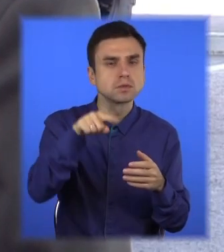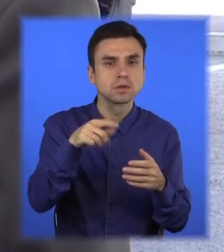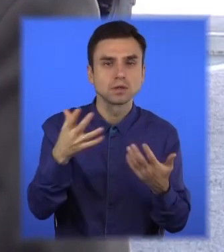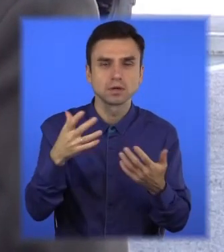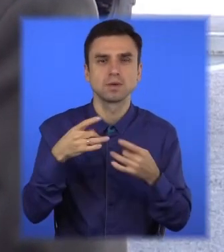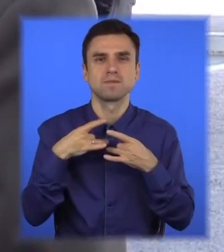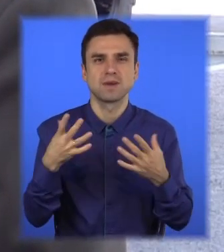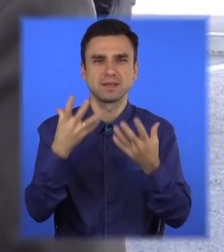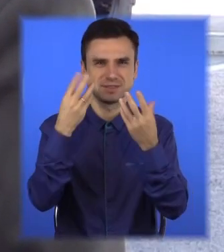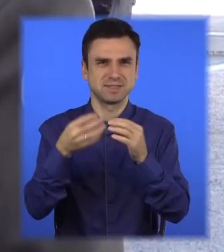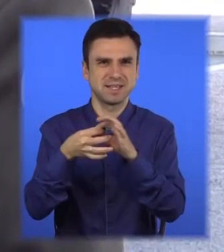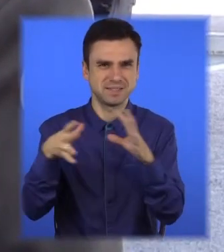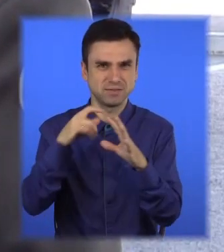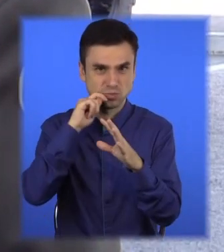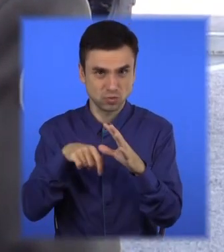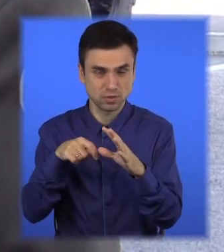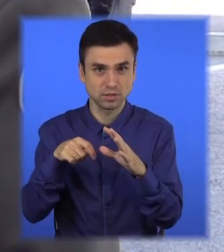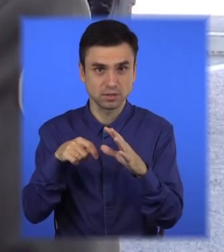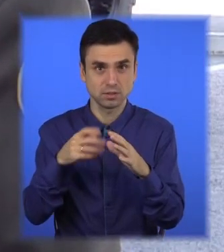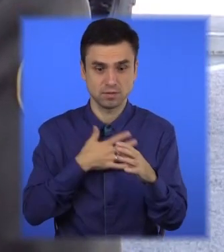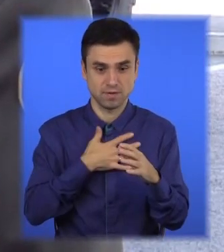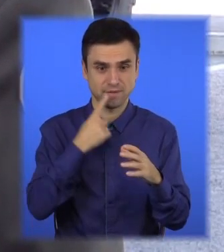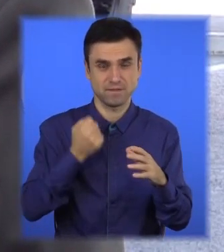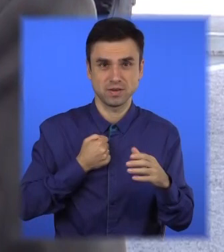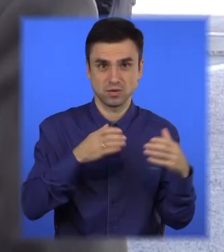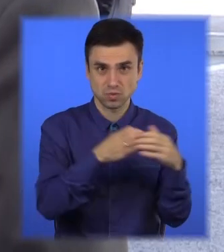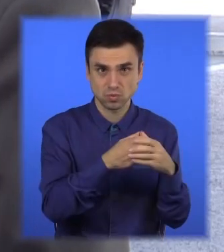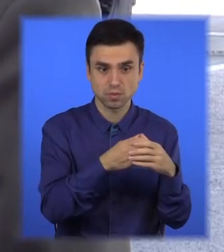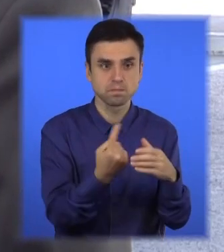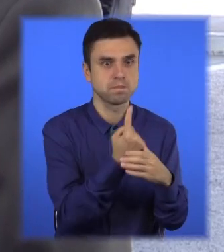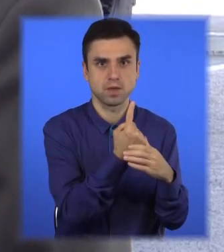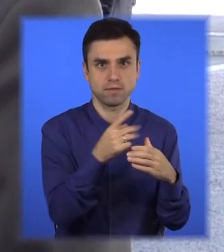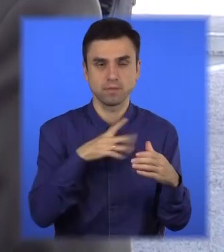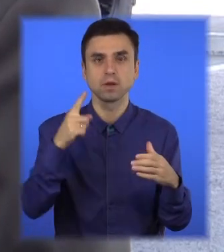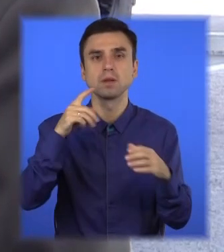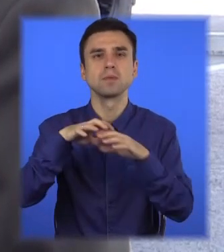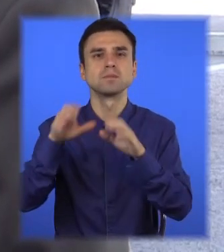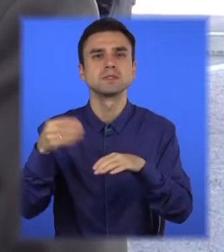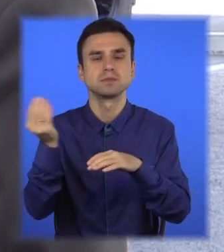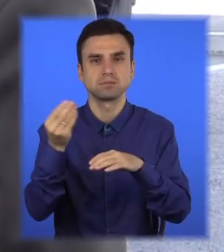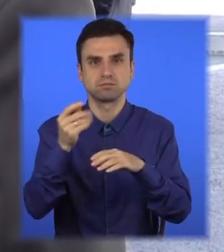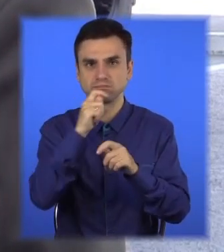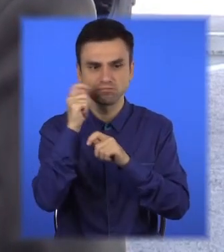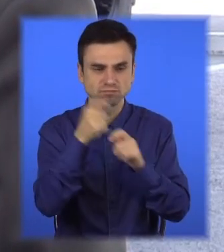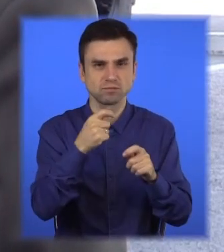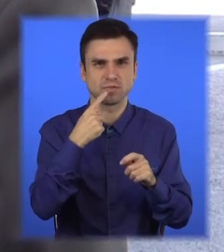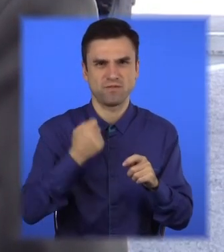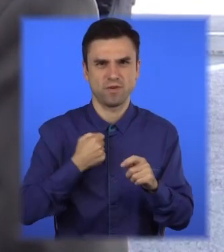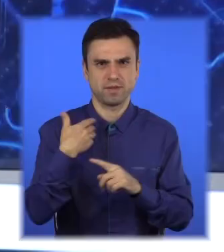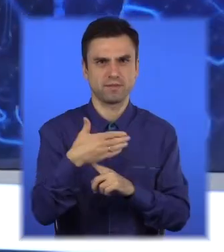України нашій бригаді одній з перших було вручено почесне найменування і бойовий прапор імені Петра